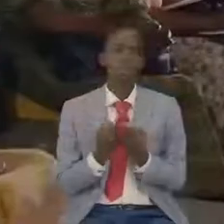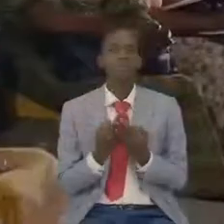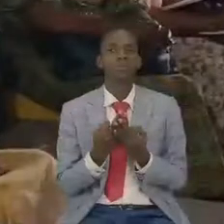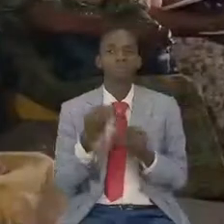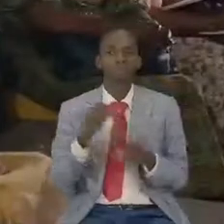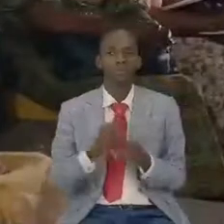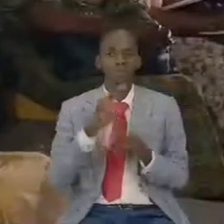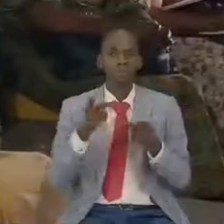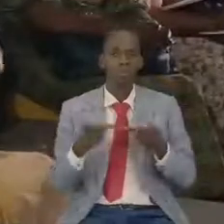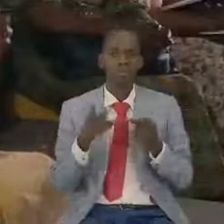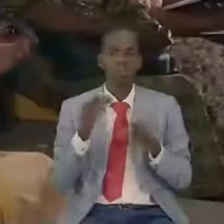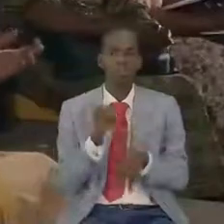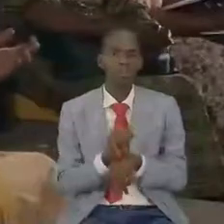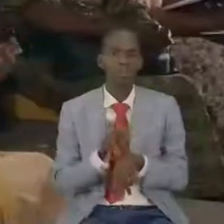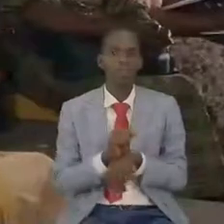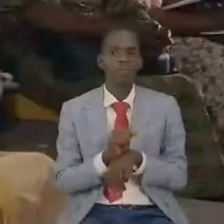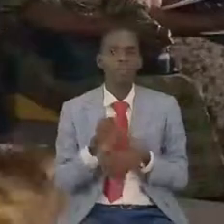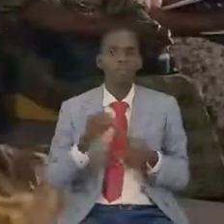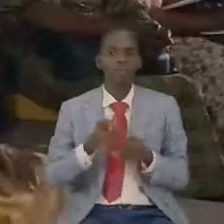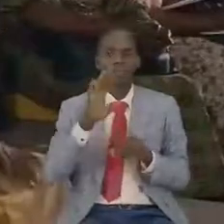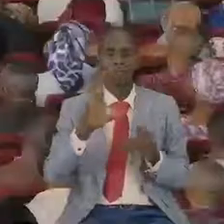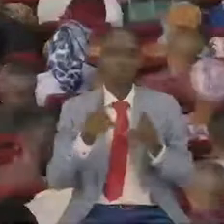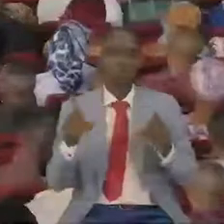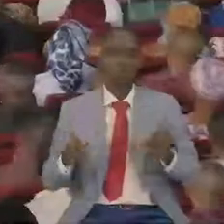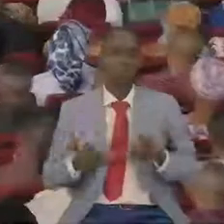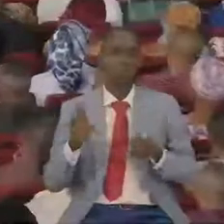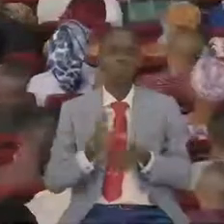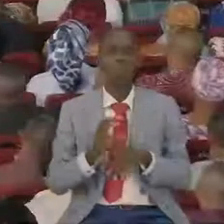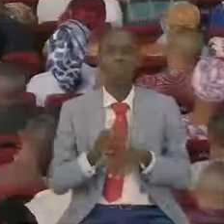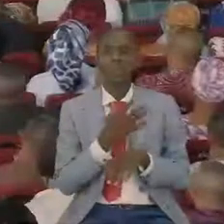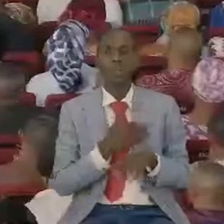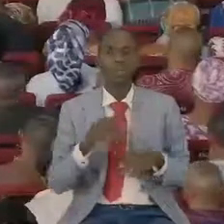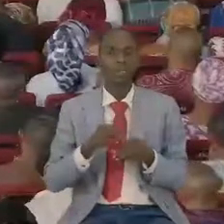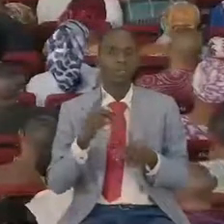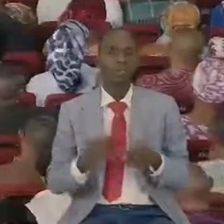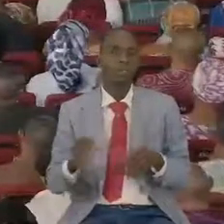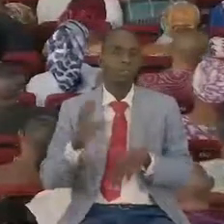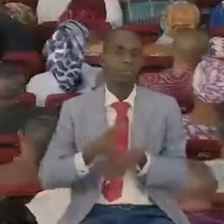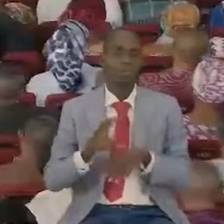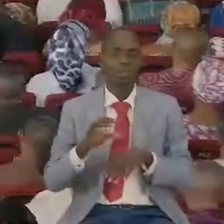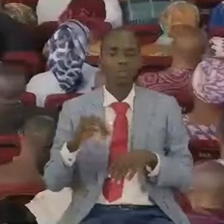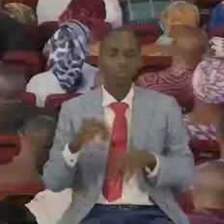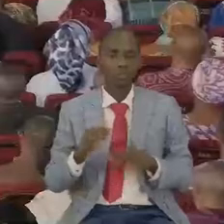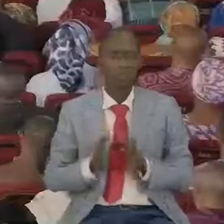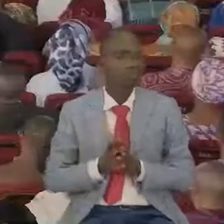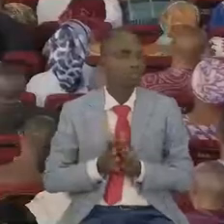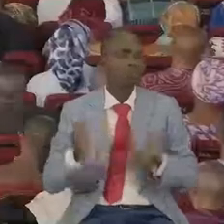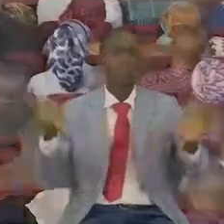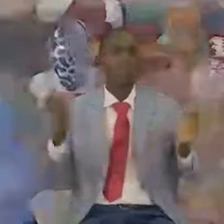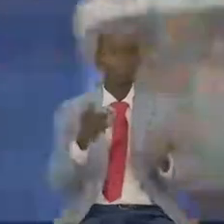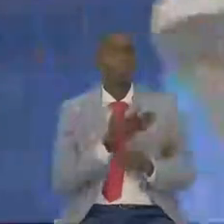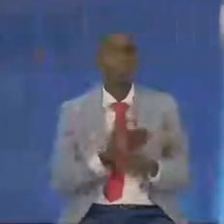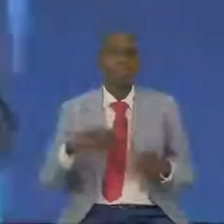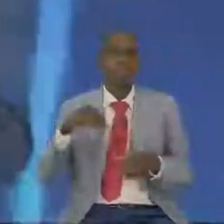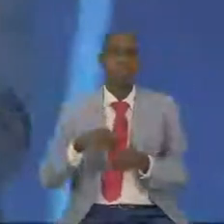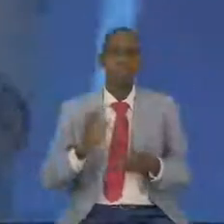au service, dans votre église locale et dans l'église en général et dans